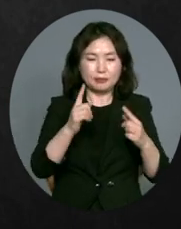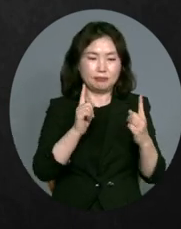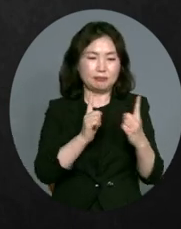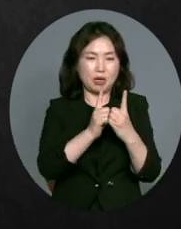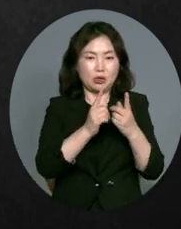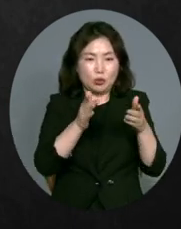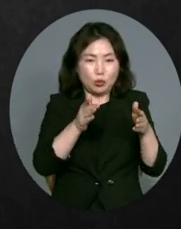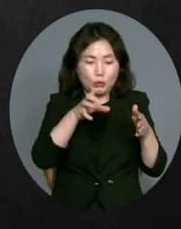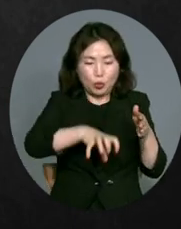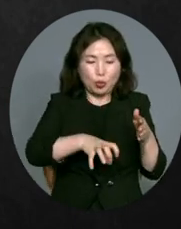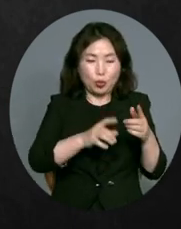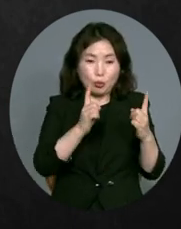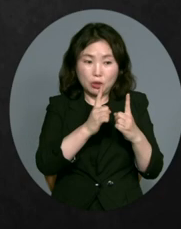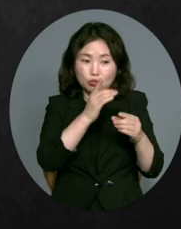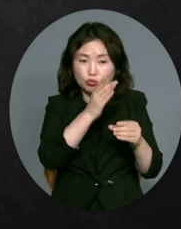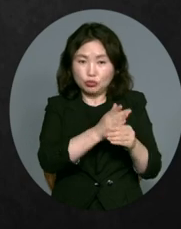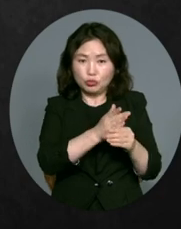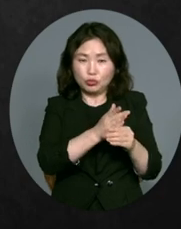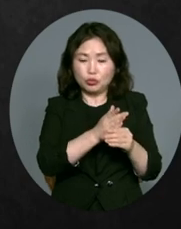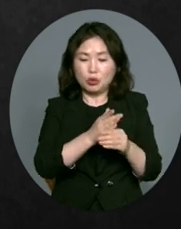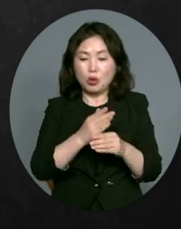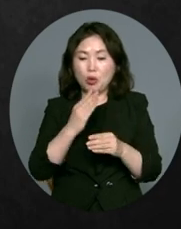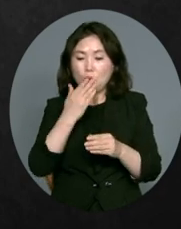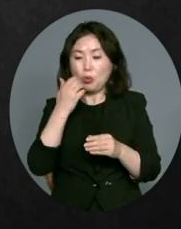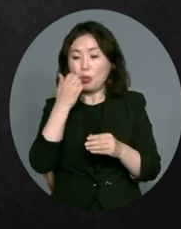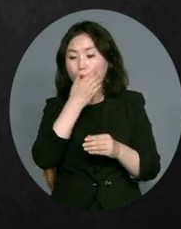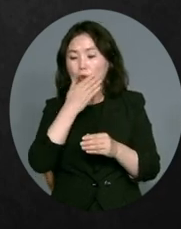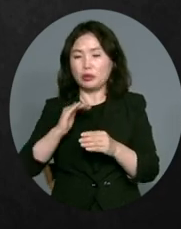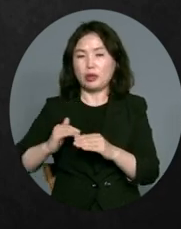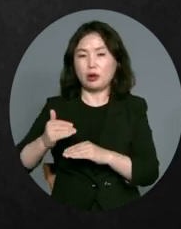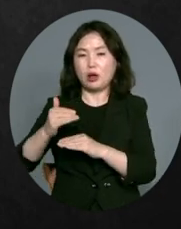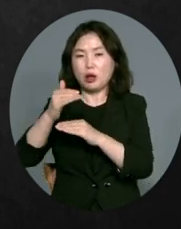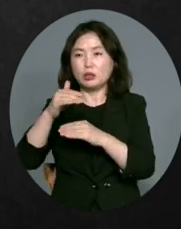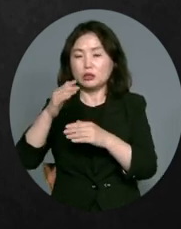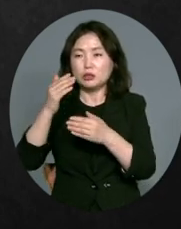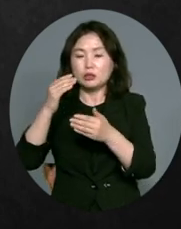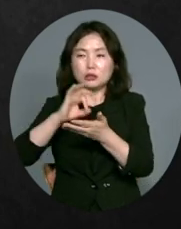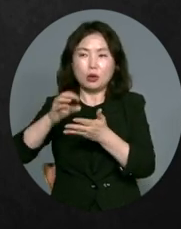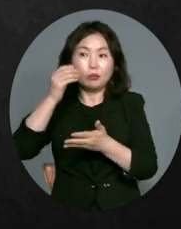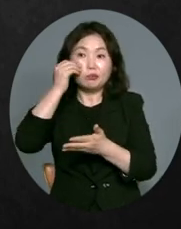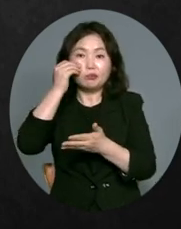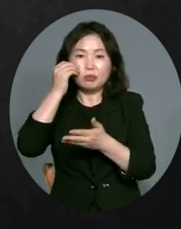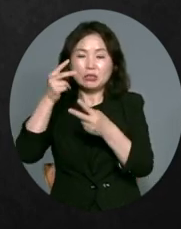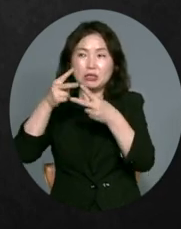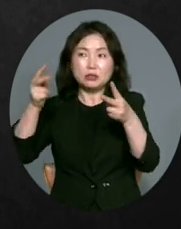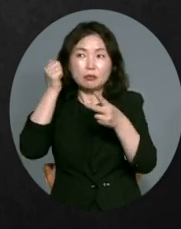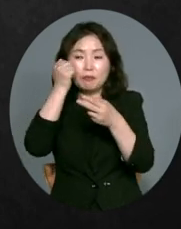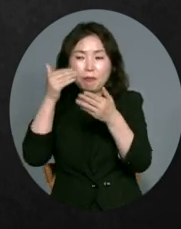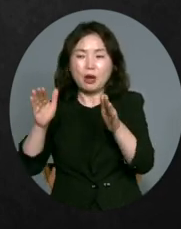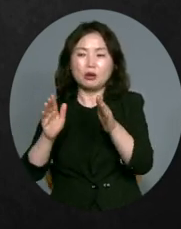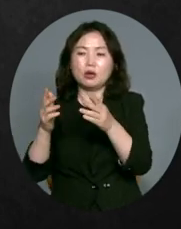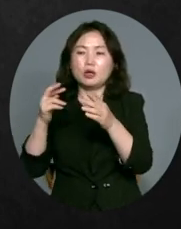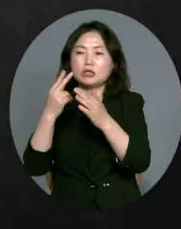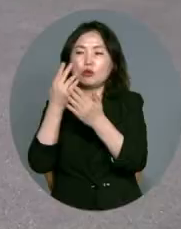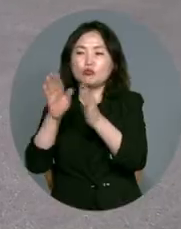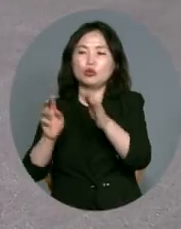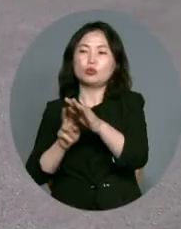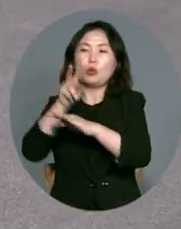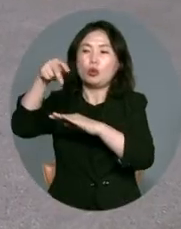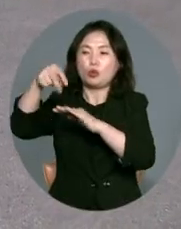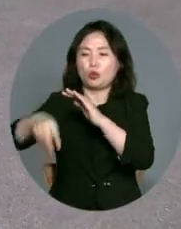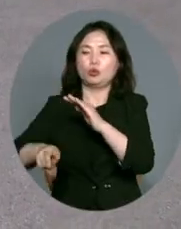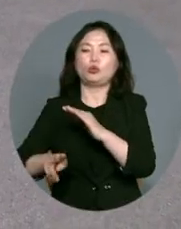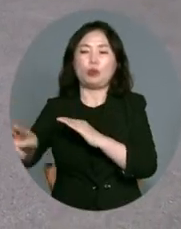지인과 면회를 하던 중 내부 계단을 타고 사용하지 않던 2층 숙직실 창문을 통해 달아났습니다